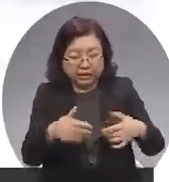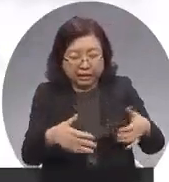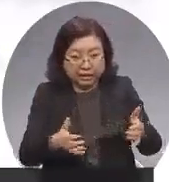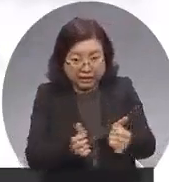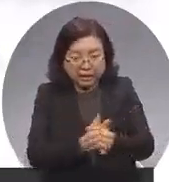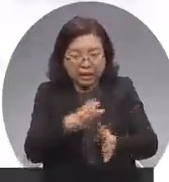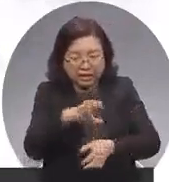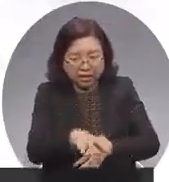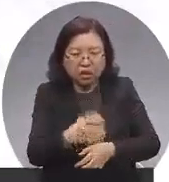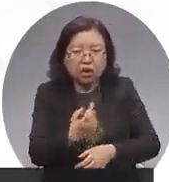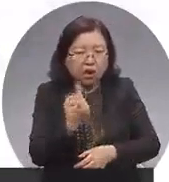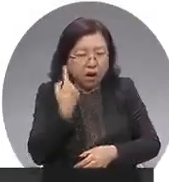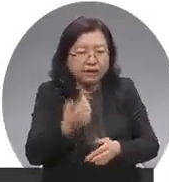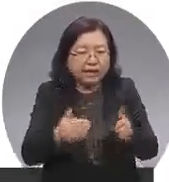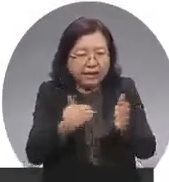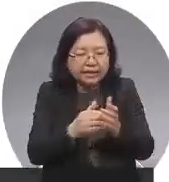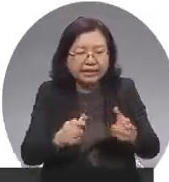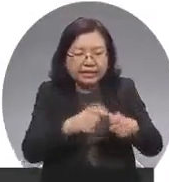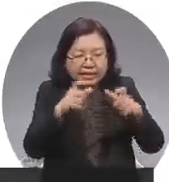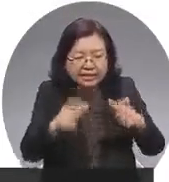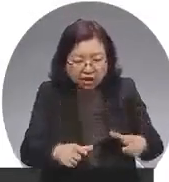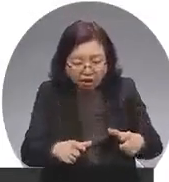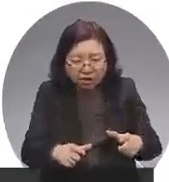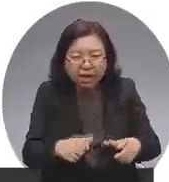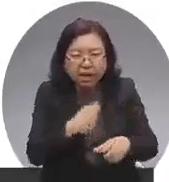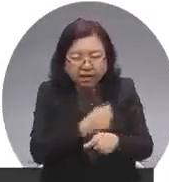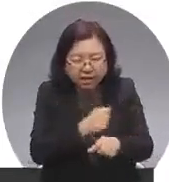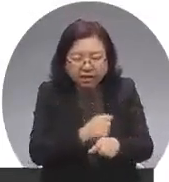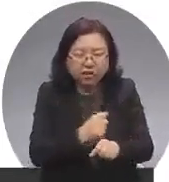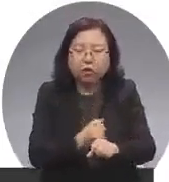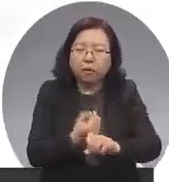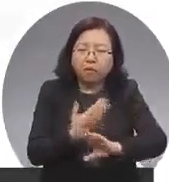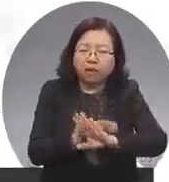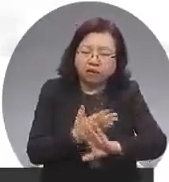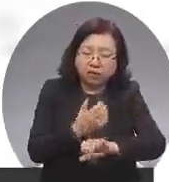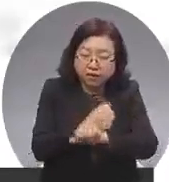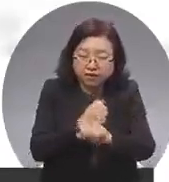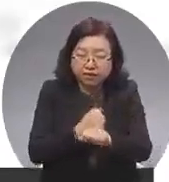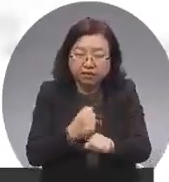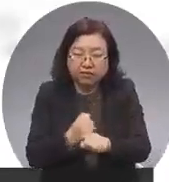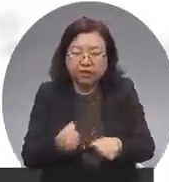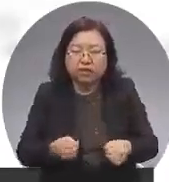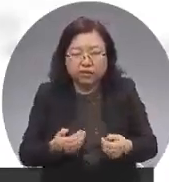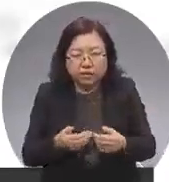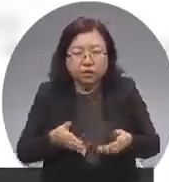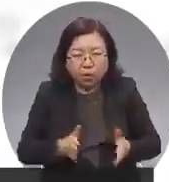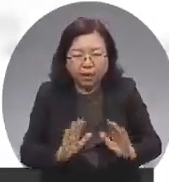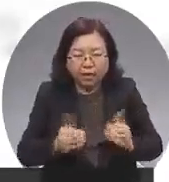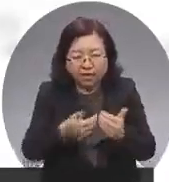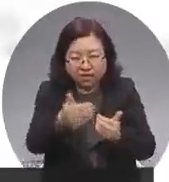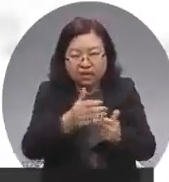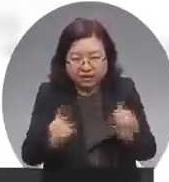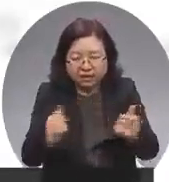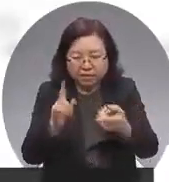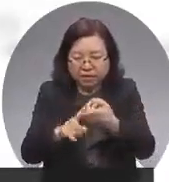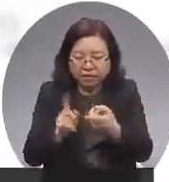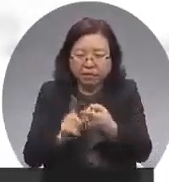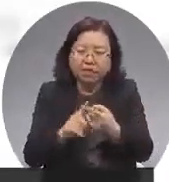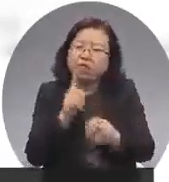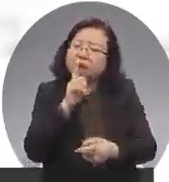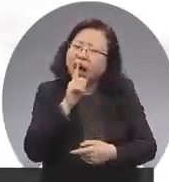언제까지 지역 연구 주에 함몰 될 것이냐 며 맞서 출연이 4 출마를 둘러싼 논란은 사그러들지 않고